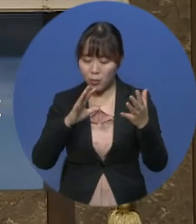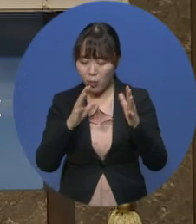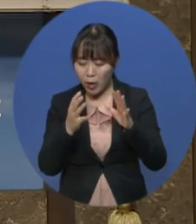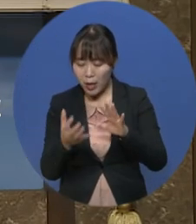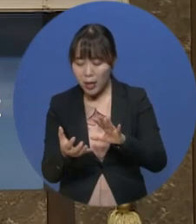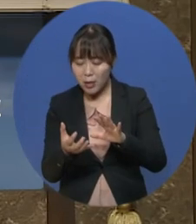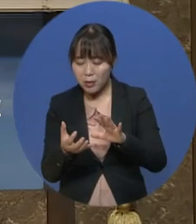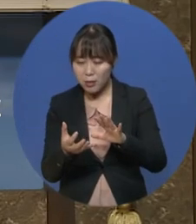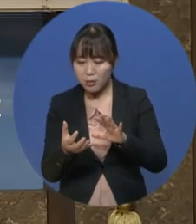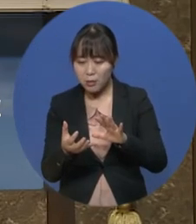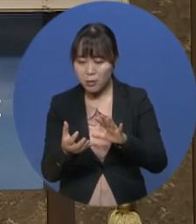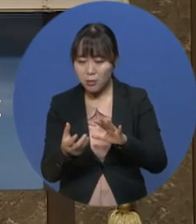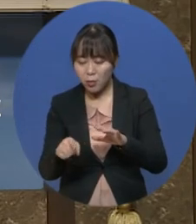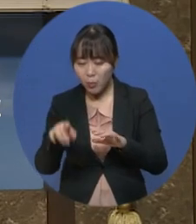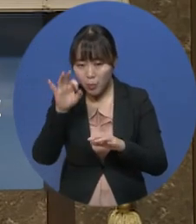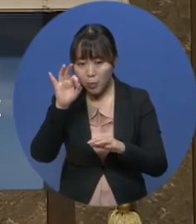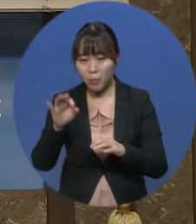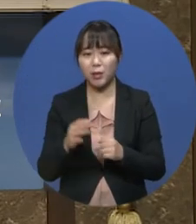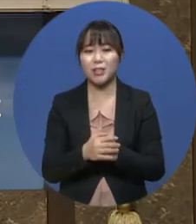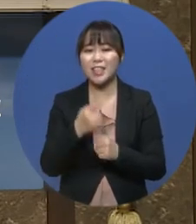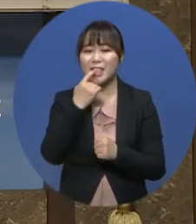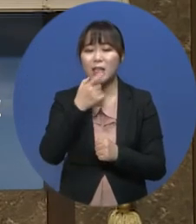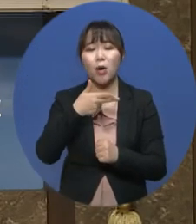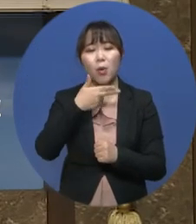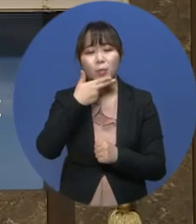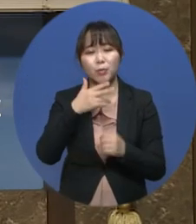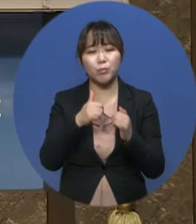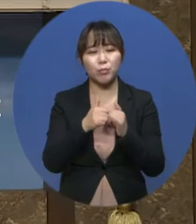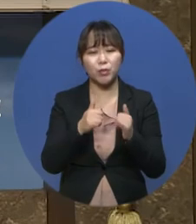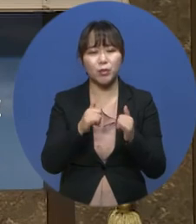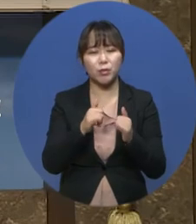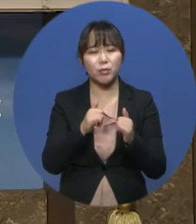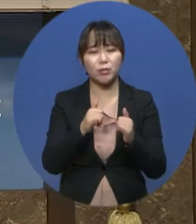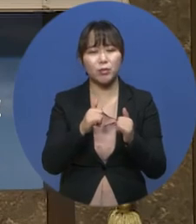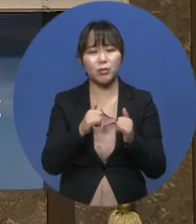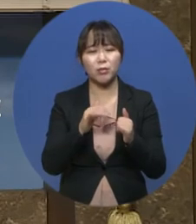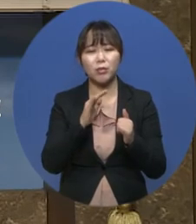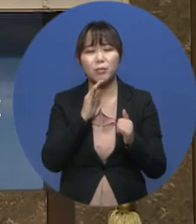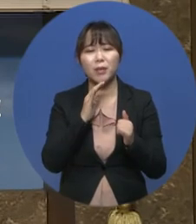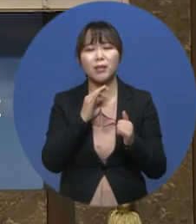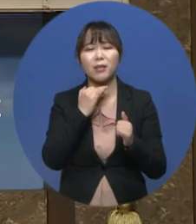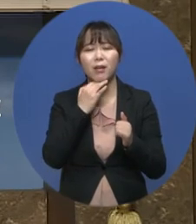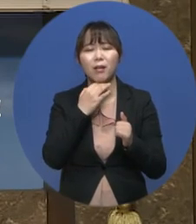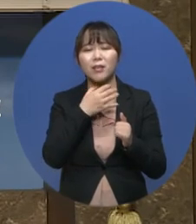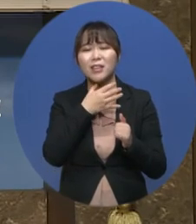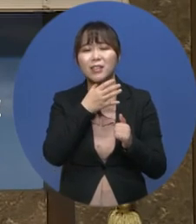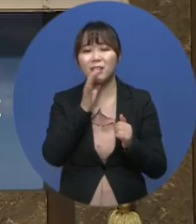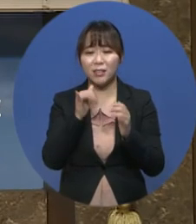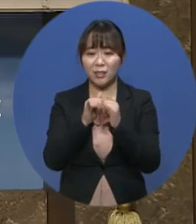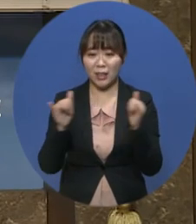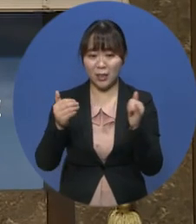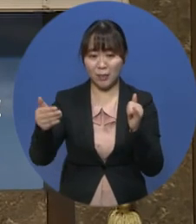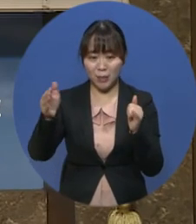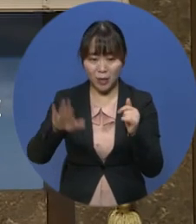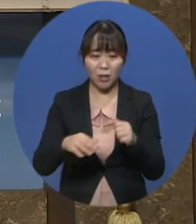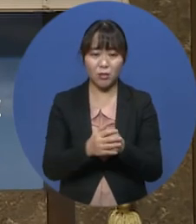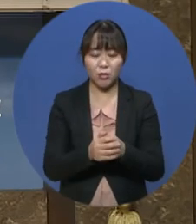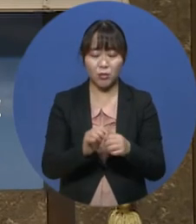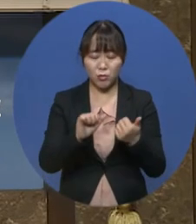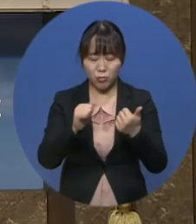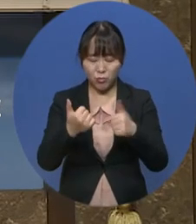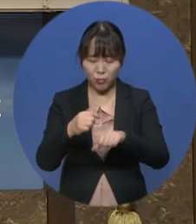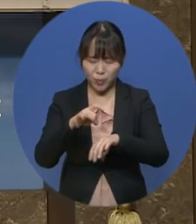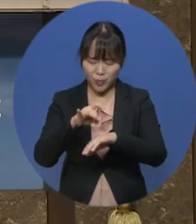유적을 보니까 이가 없는 분이 아주 나이 든 사람 인데 예